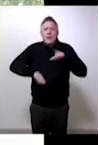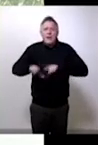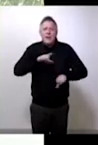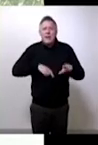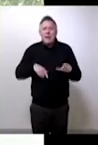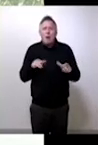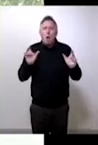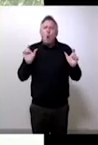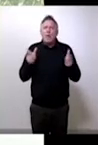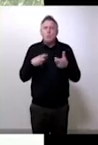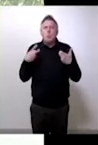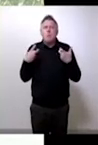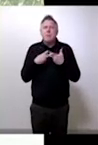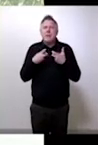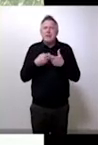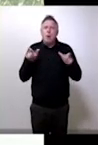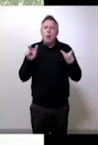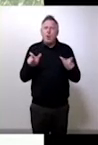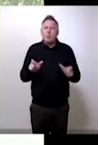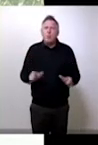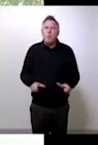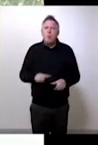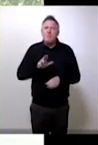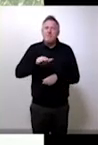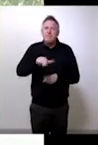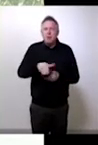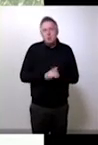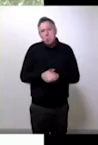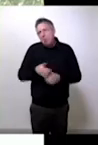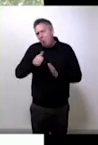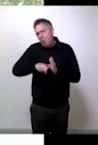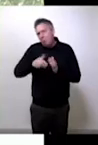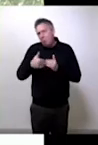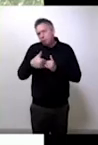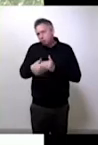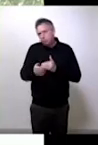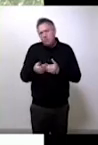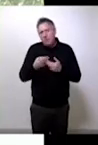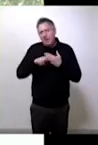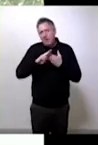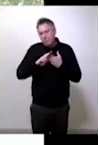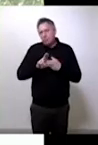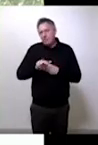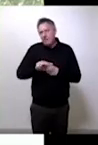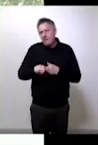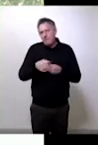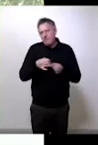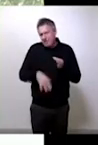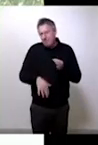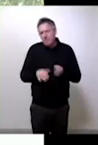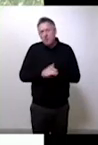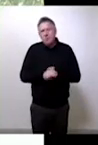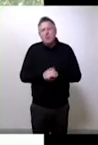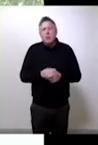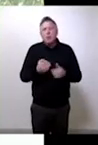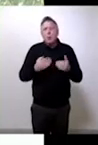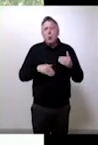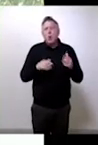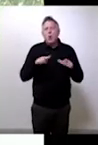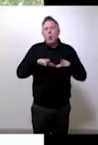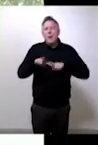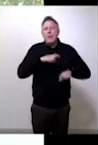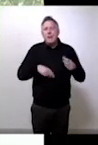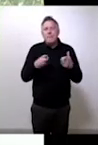pardon. On devrait avoir une réponse dans les prochains mois, avec cet objectif d'aller limiter la hausse des loyers sur les prix qui